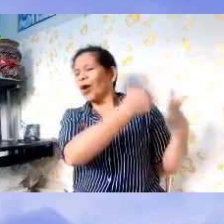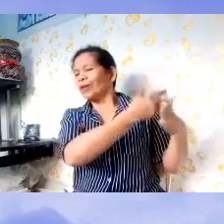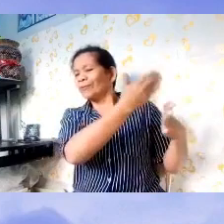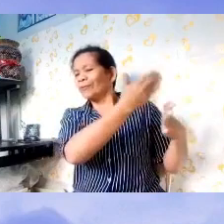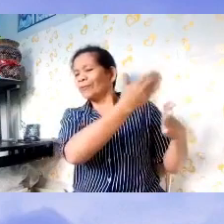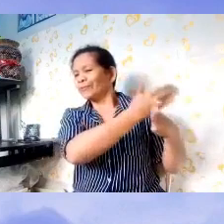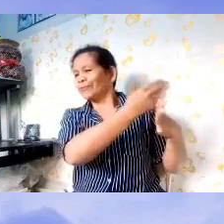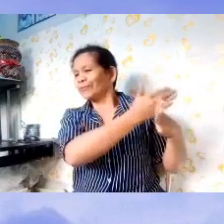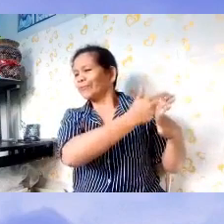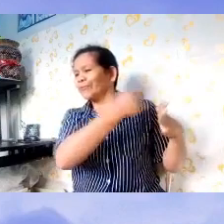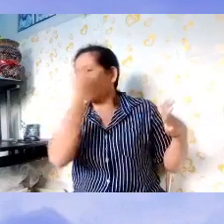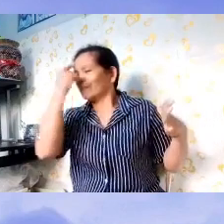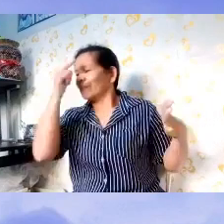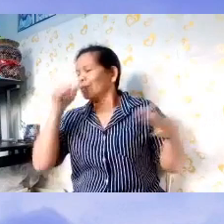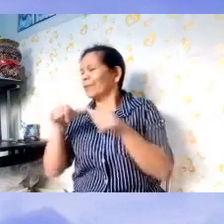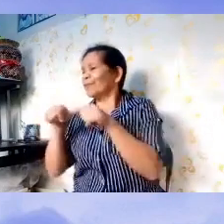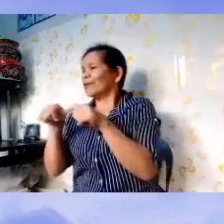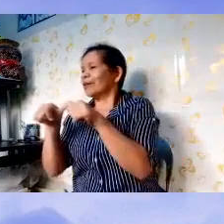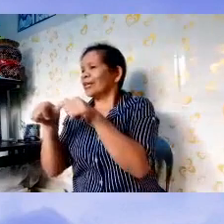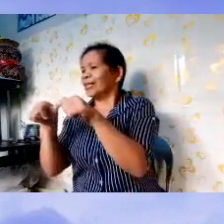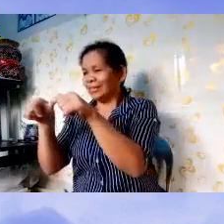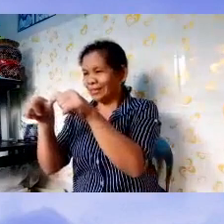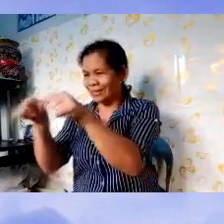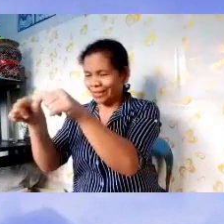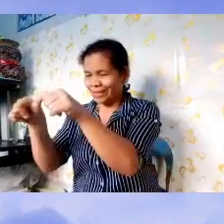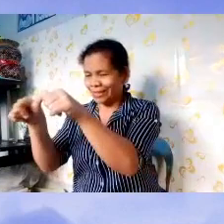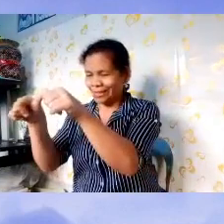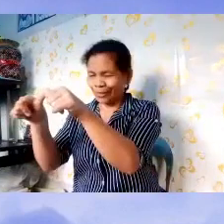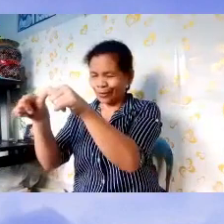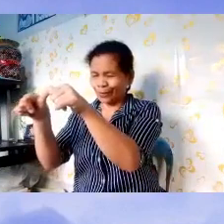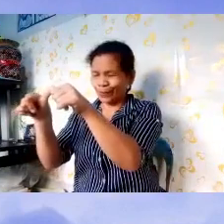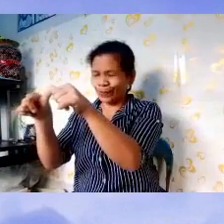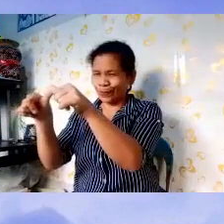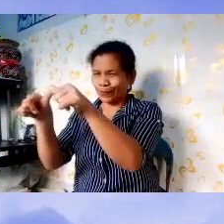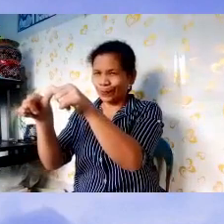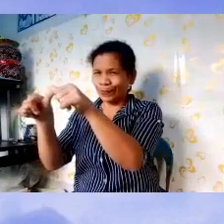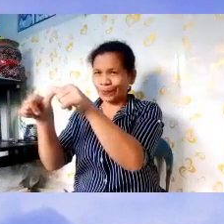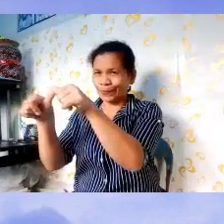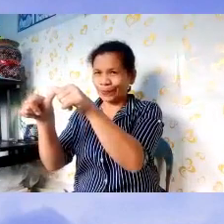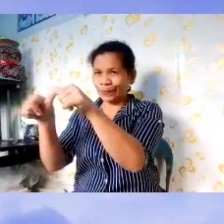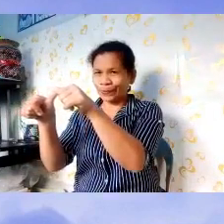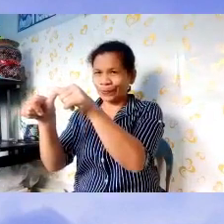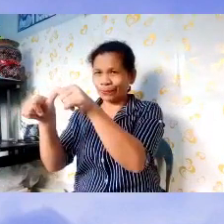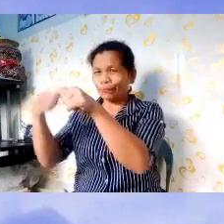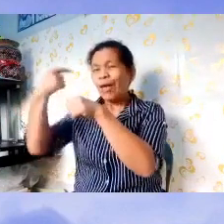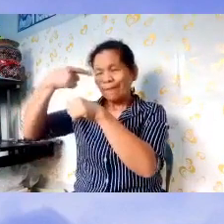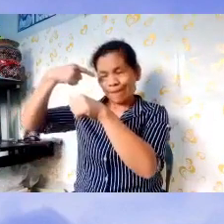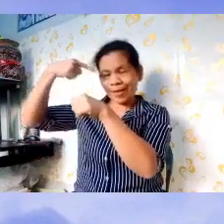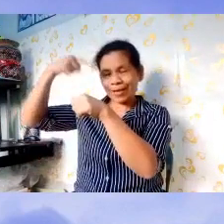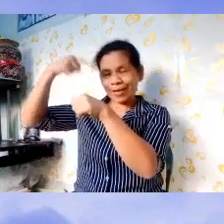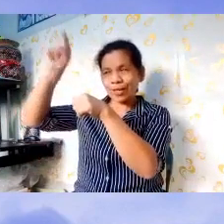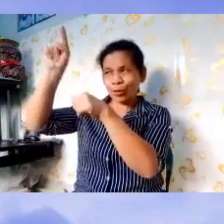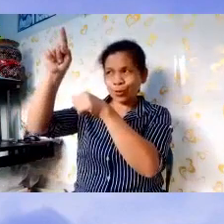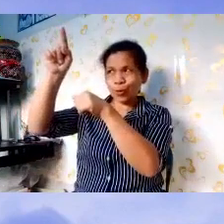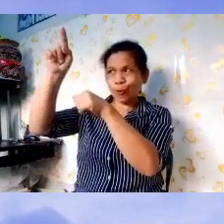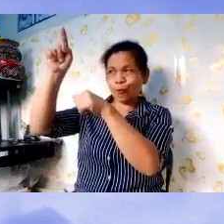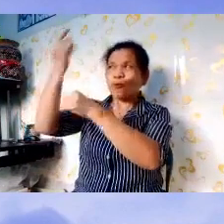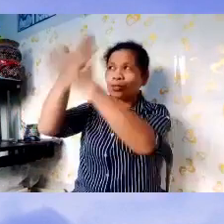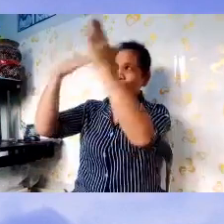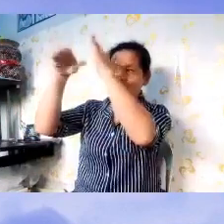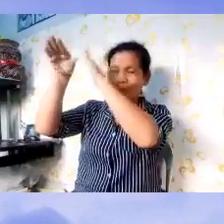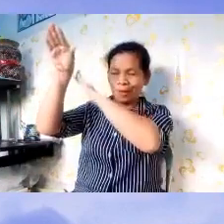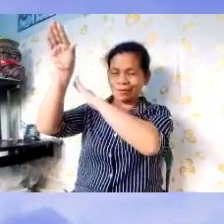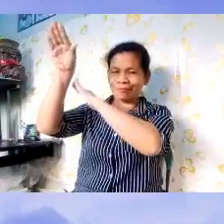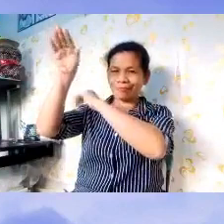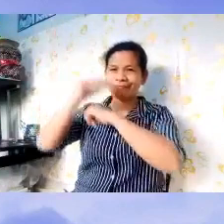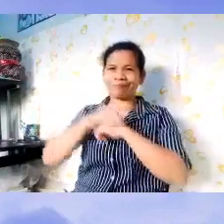pagsulong. O, sa ating pong pagsulong ng na papunta sa kaharian ng Diyos. O?